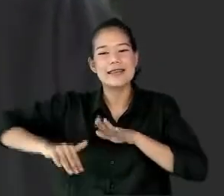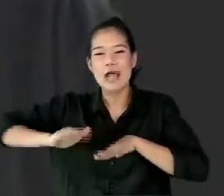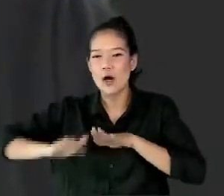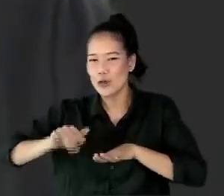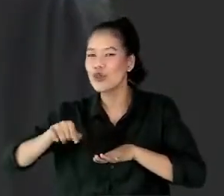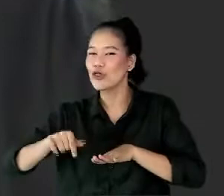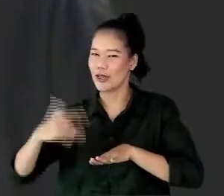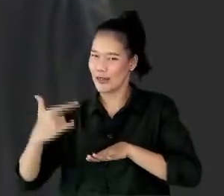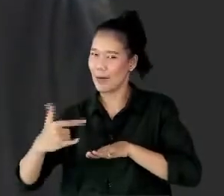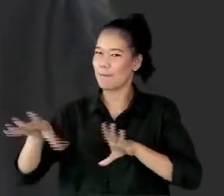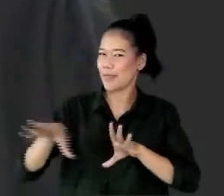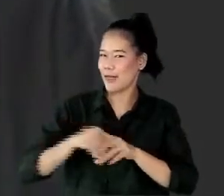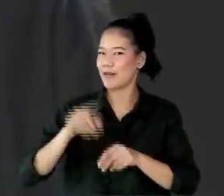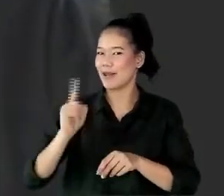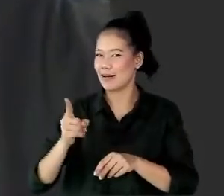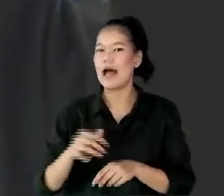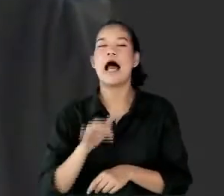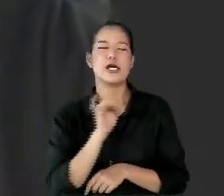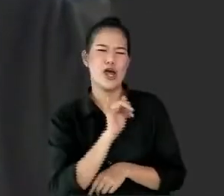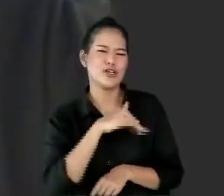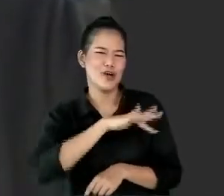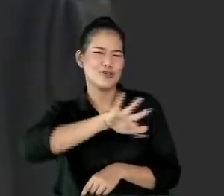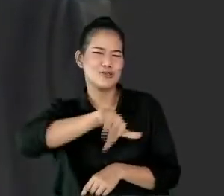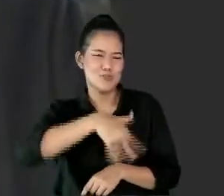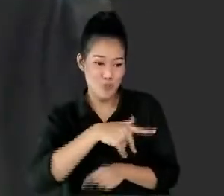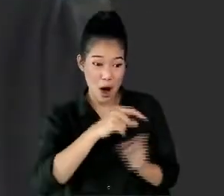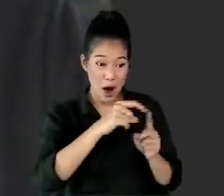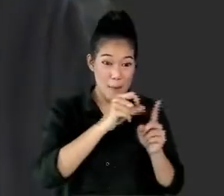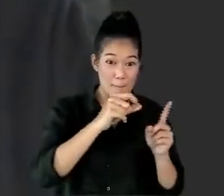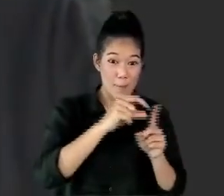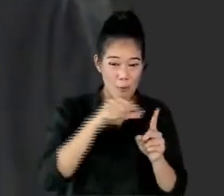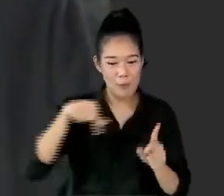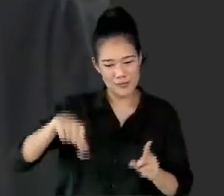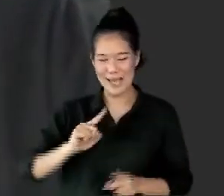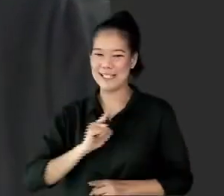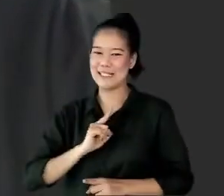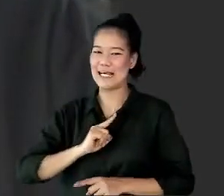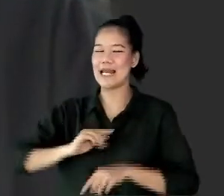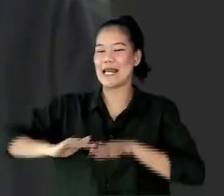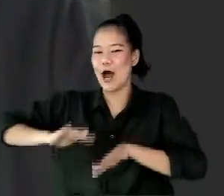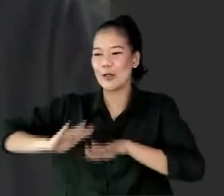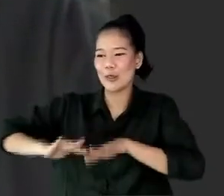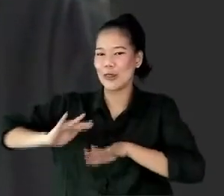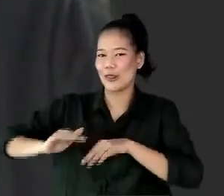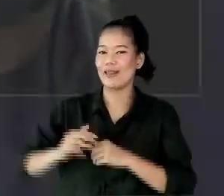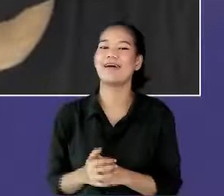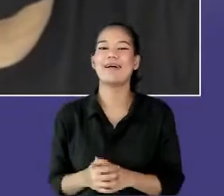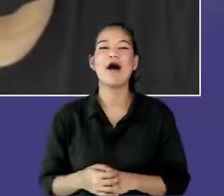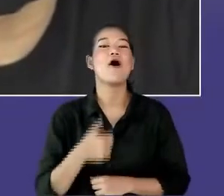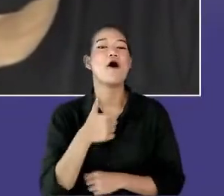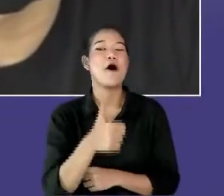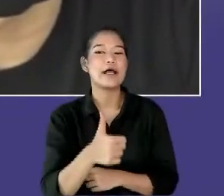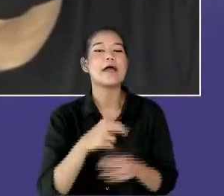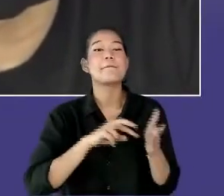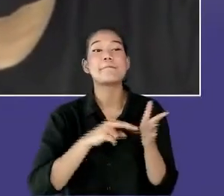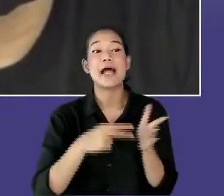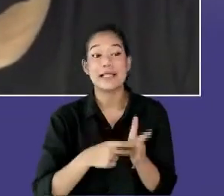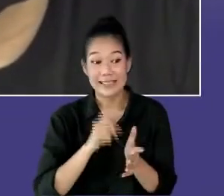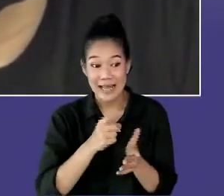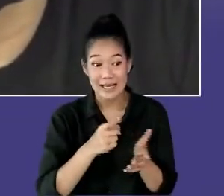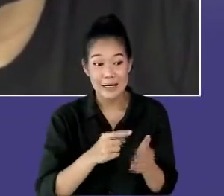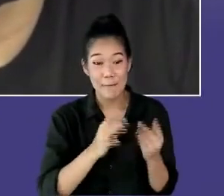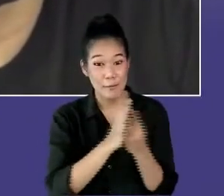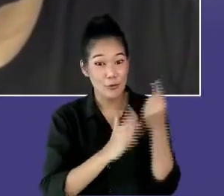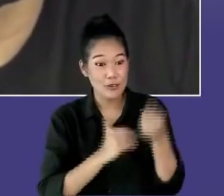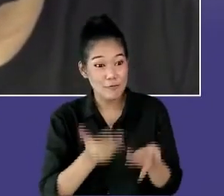ini. Harus nih, harus kan semuanya pop semua yang nyanyi kan. Saya sendiri yang dangdut. Gitu. Oke, tapi ketika mendapat tawaran